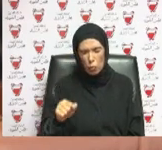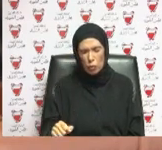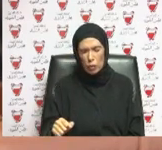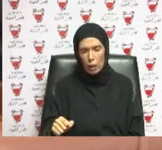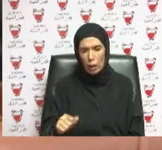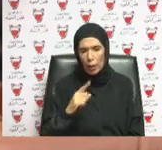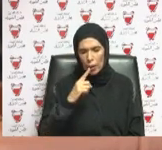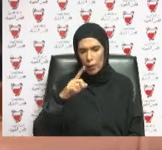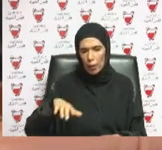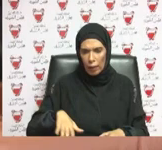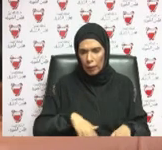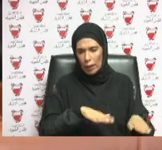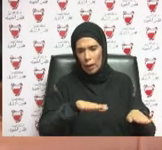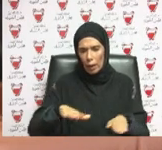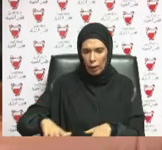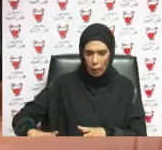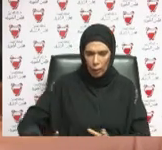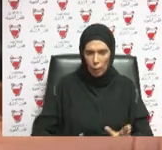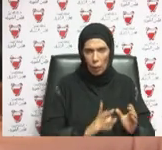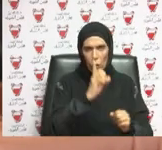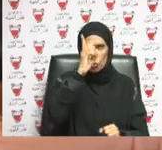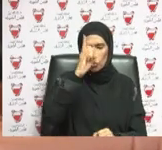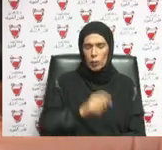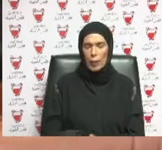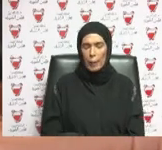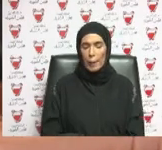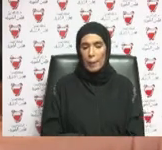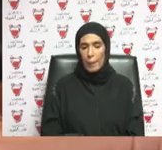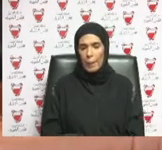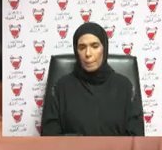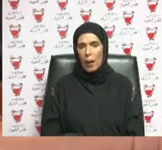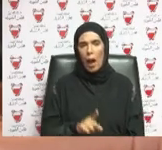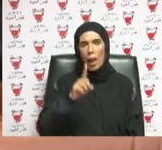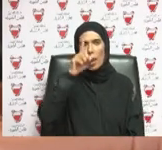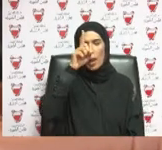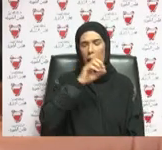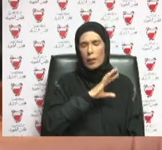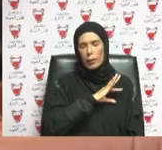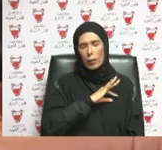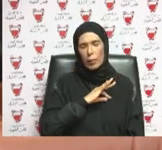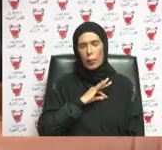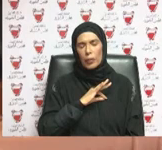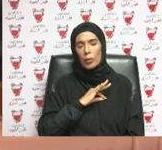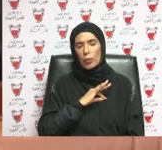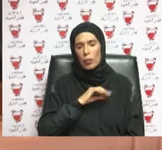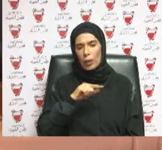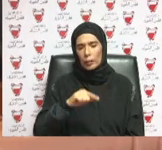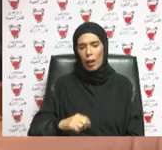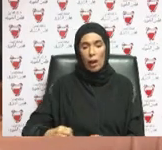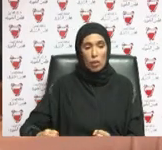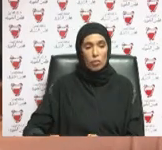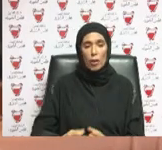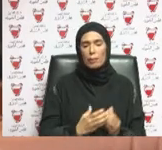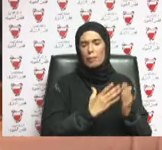إنا لله وإنا إليه راجعون. رحمك الله يا أبا علي وجعل الجنة